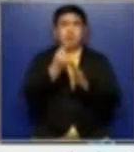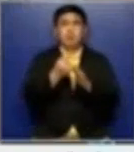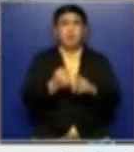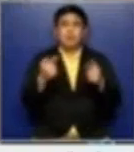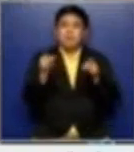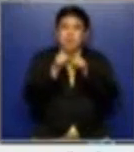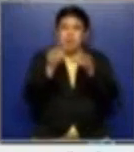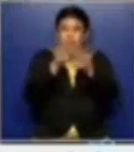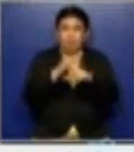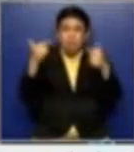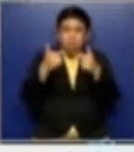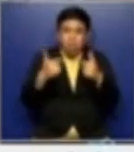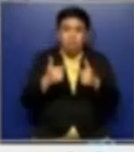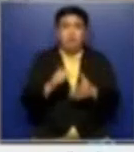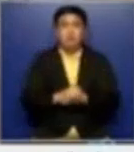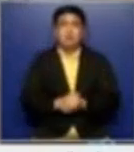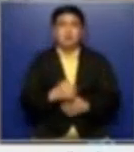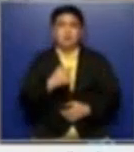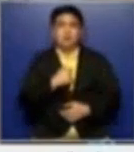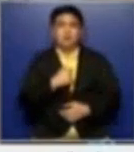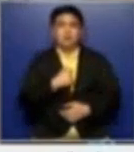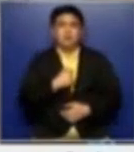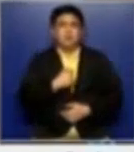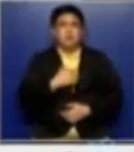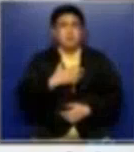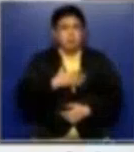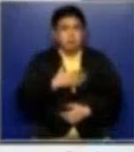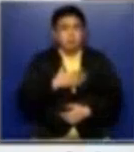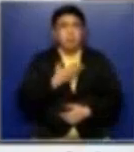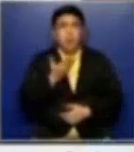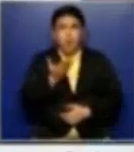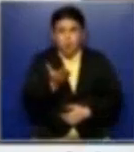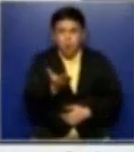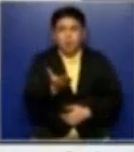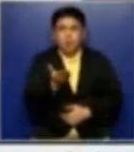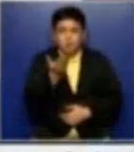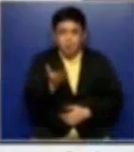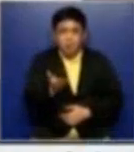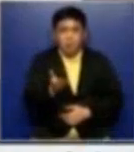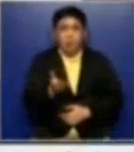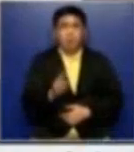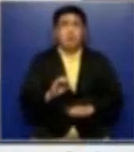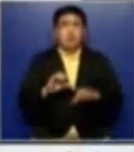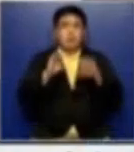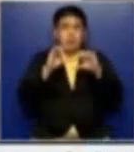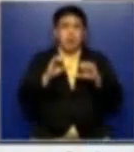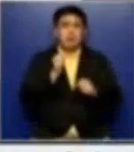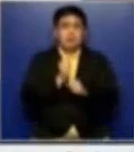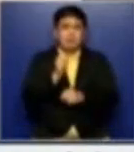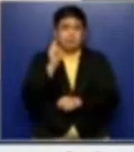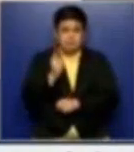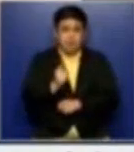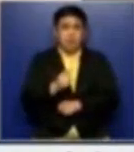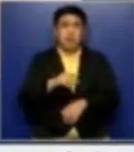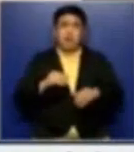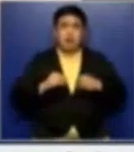ที่สุดวิปพวกผมต้องมีมติว่าขอให้รัฐบาลได้ทำใหม่จะไม่รับนะ